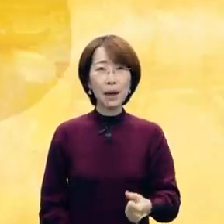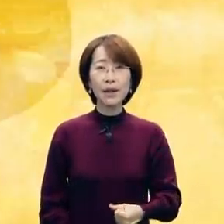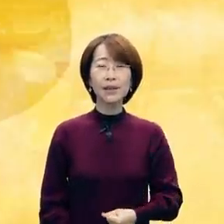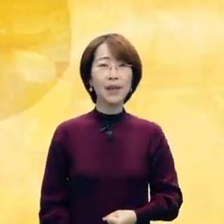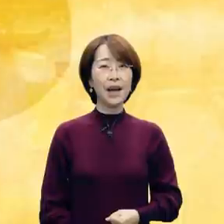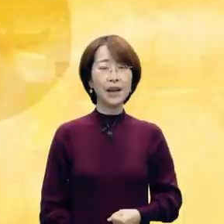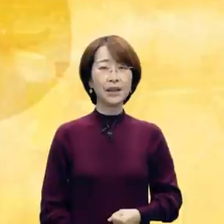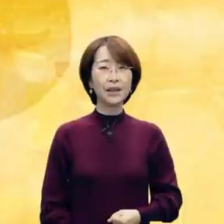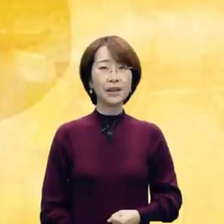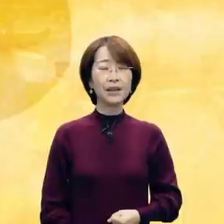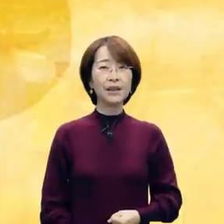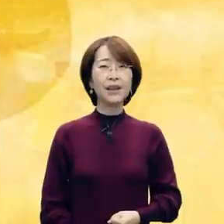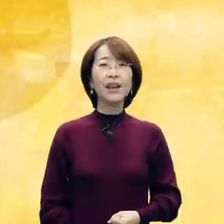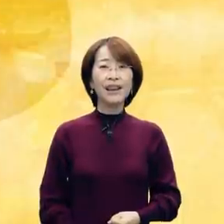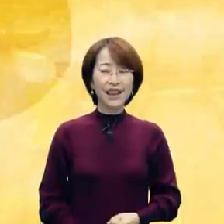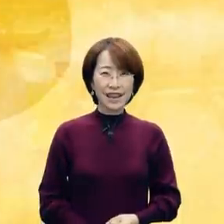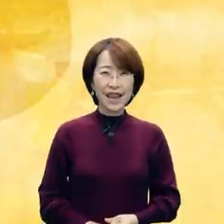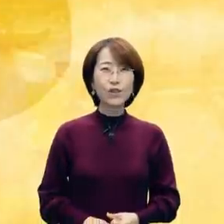나를 핍박하느냐?